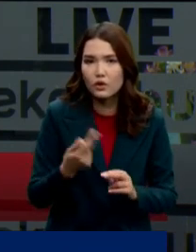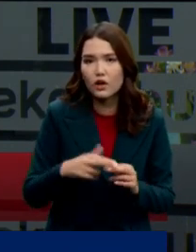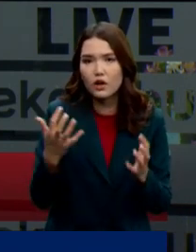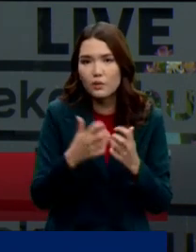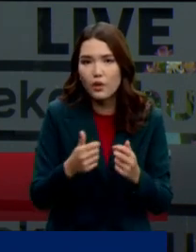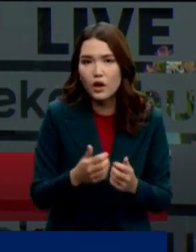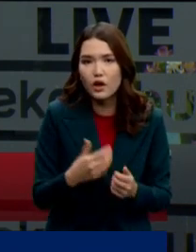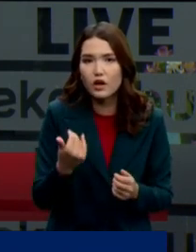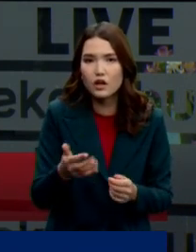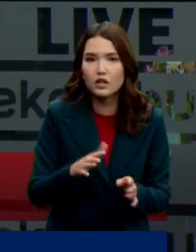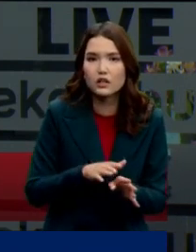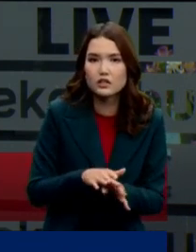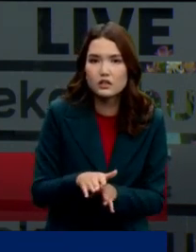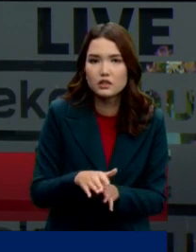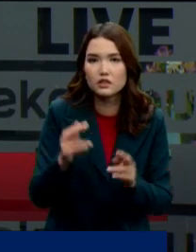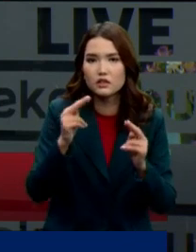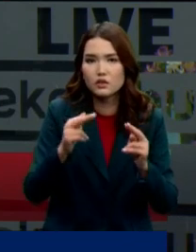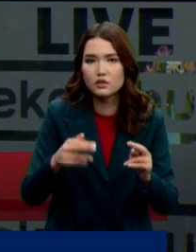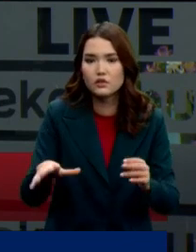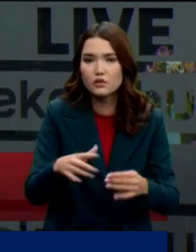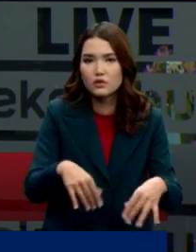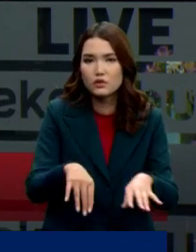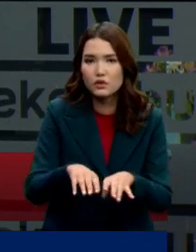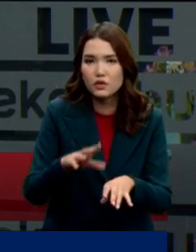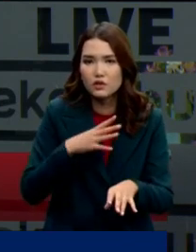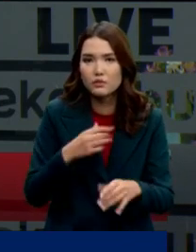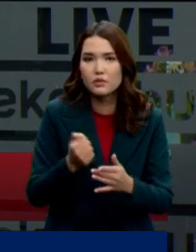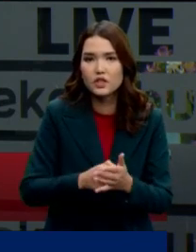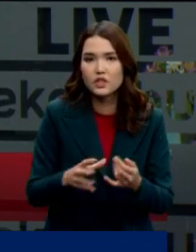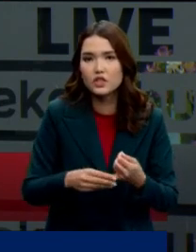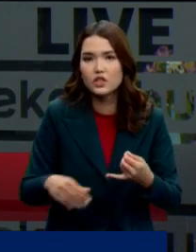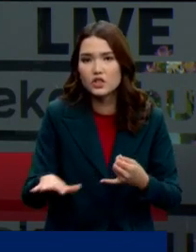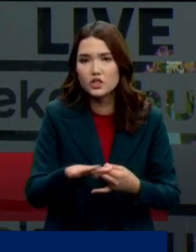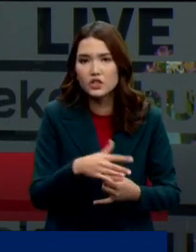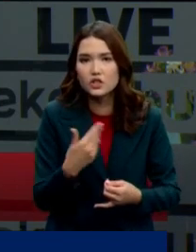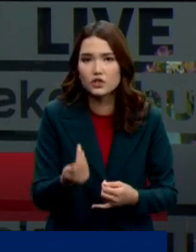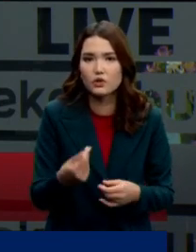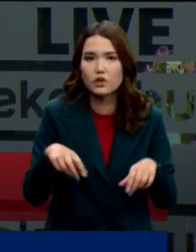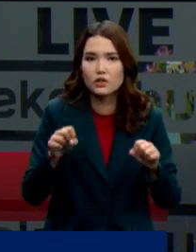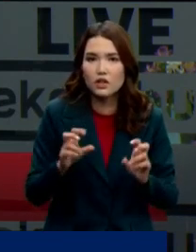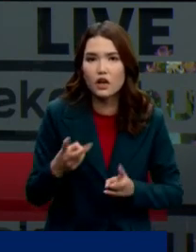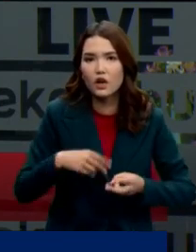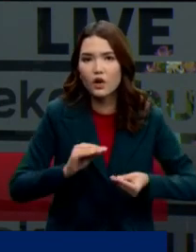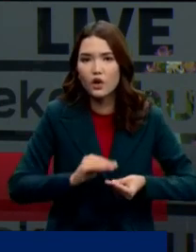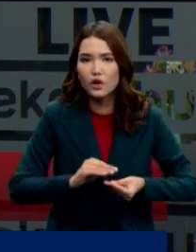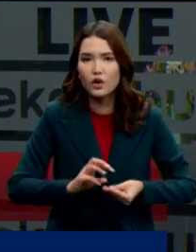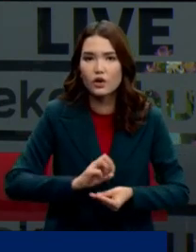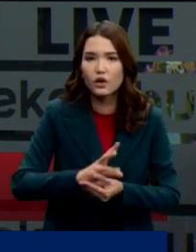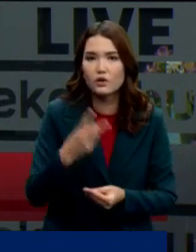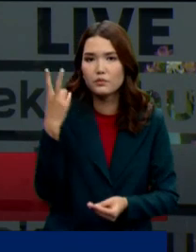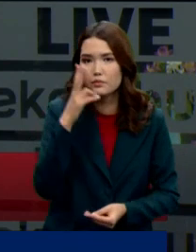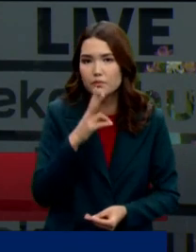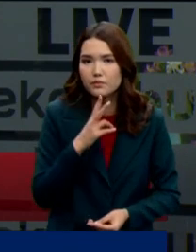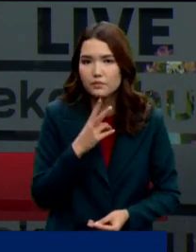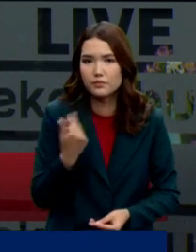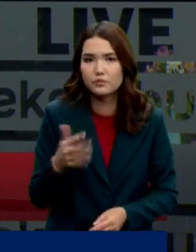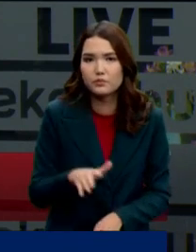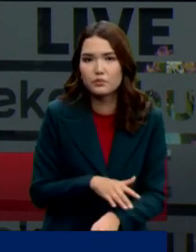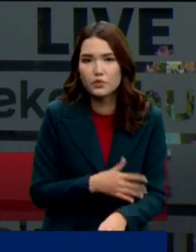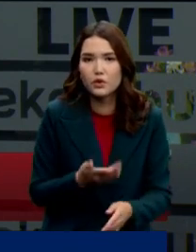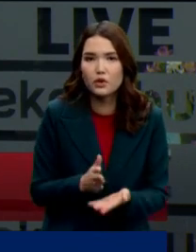құлап, кәріз қақпақтары қолды болған. Жалпы өңірде желілерді жымқыру қалыпты құбылысқа айналып барады. 2 ай бұрын ғана осы тектес